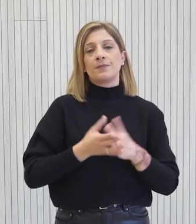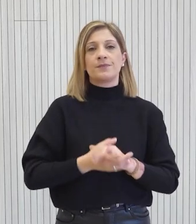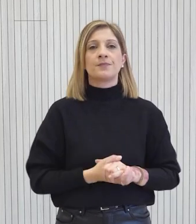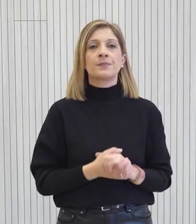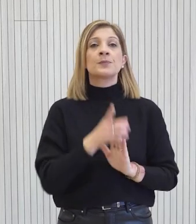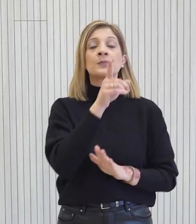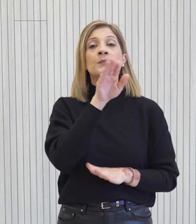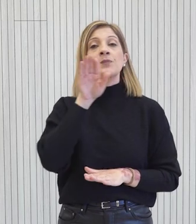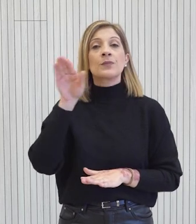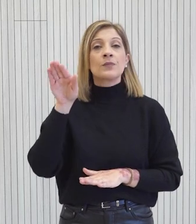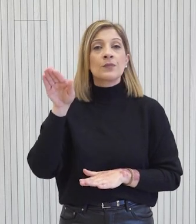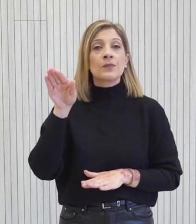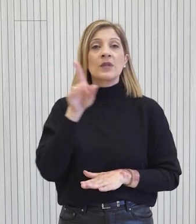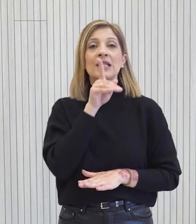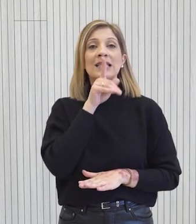λεπτομέρειες.